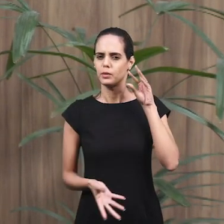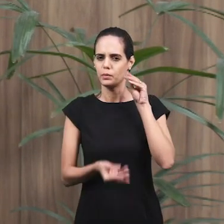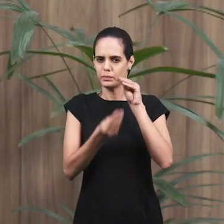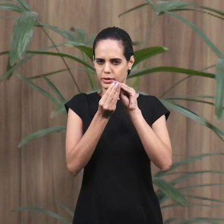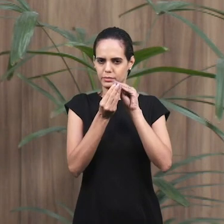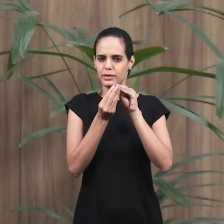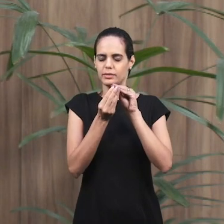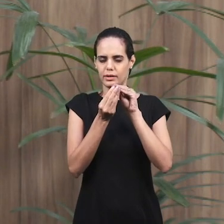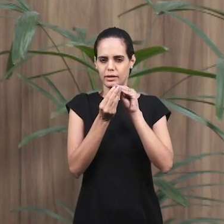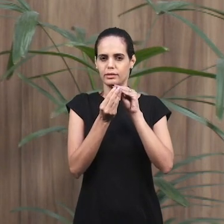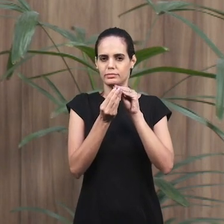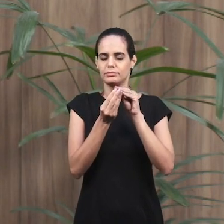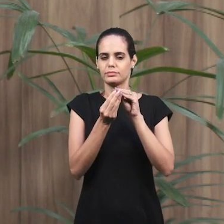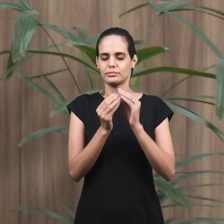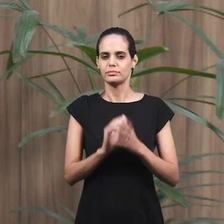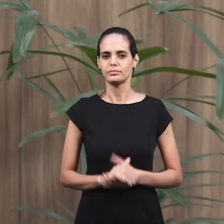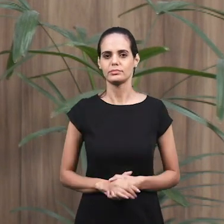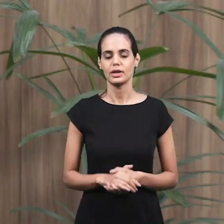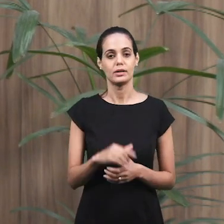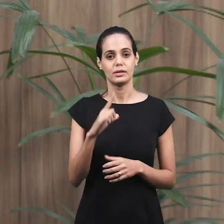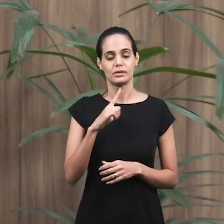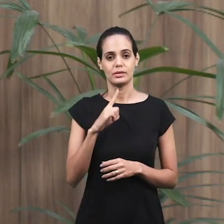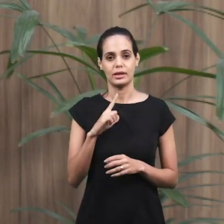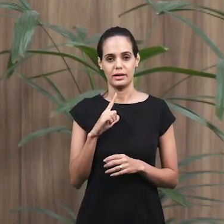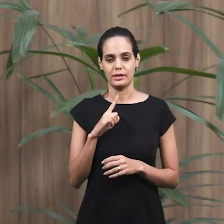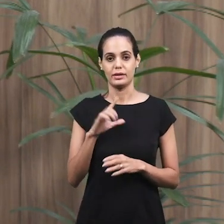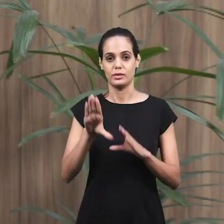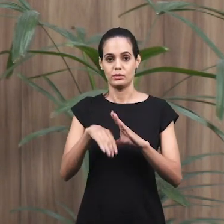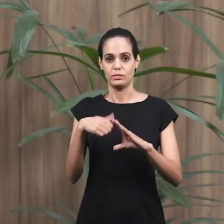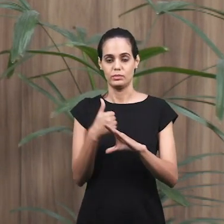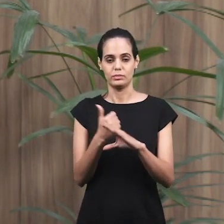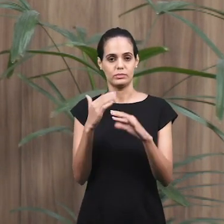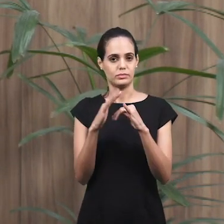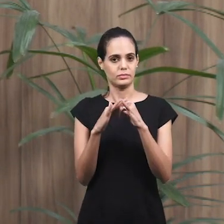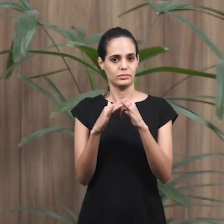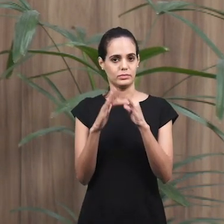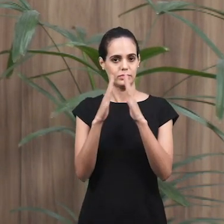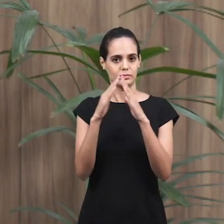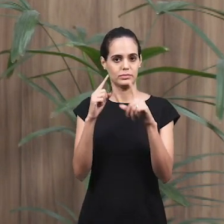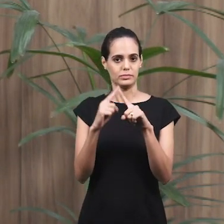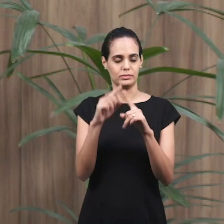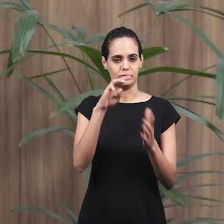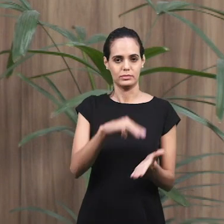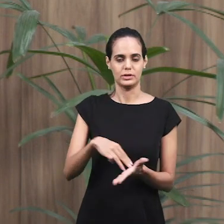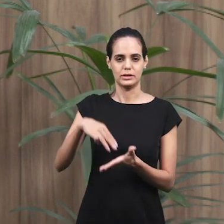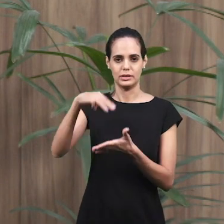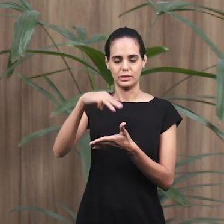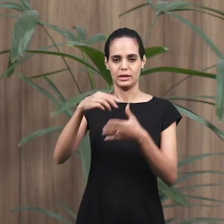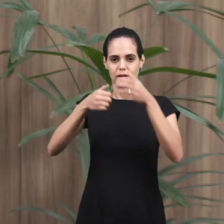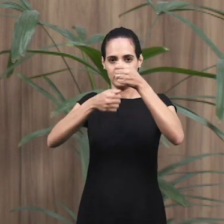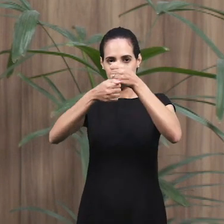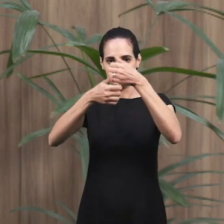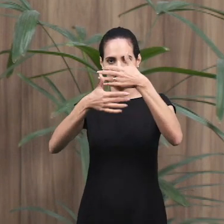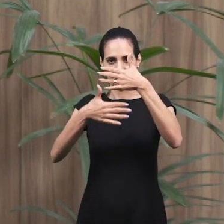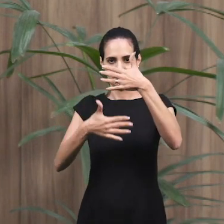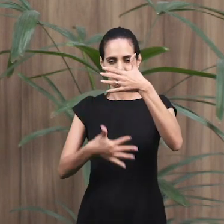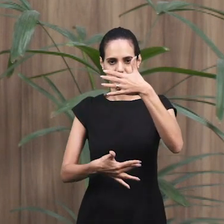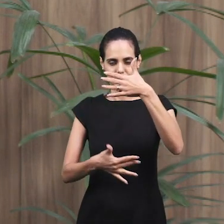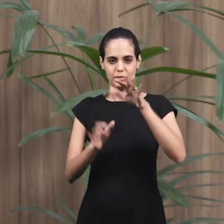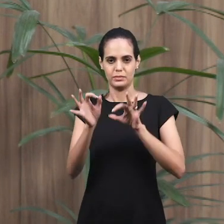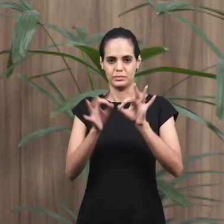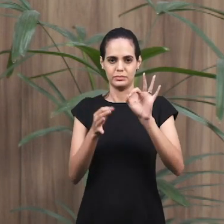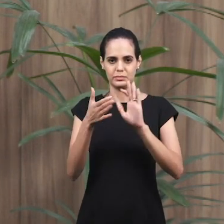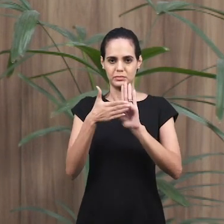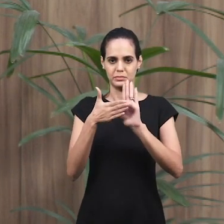frères et sœurs de nos églises sera disponibilisé dans le canal YouTube de l'église chrétienne Maranatha dans la playlist Organisation et méthode. Vous aussi, vous